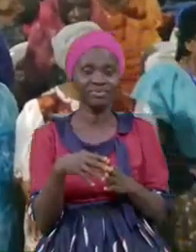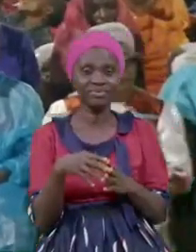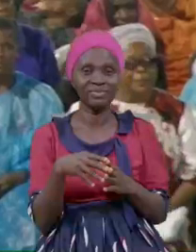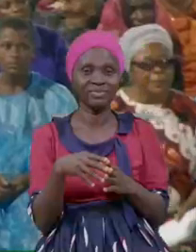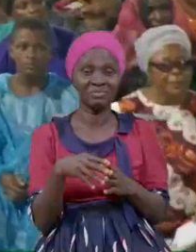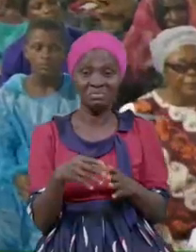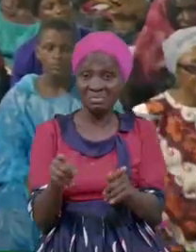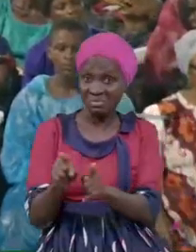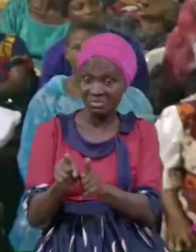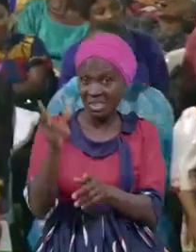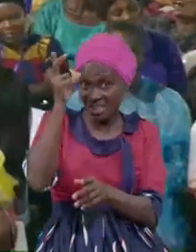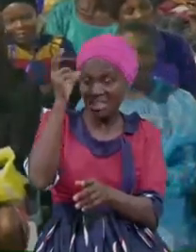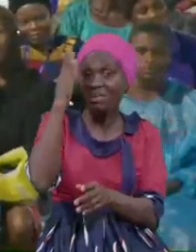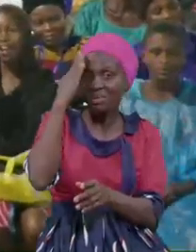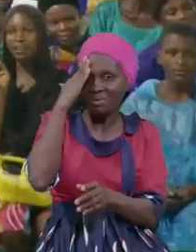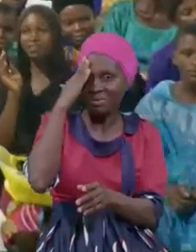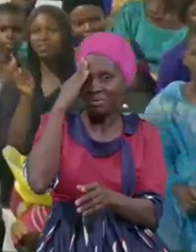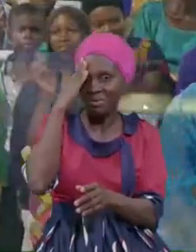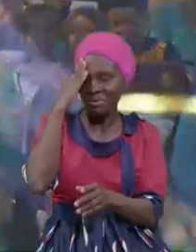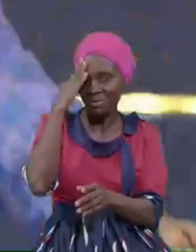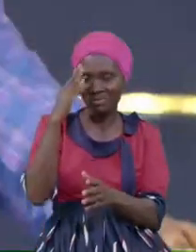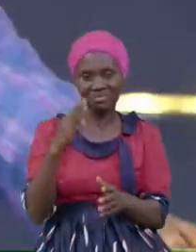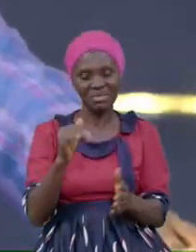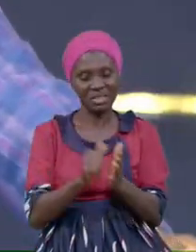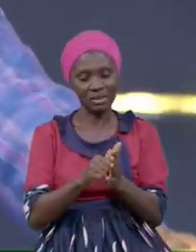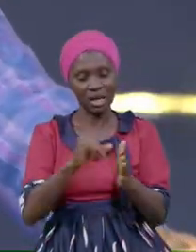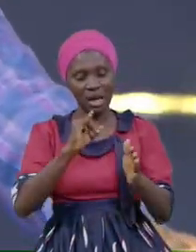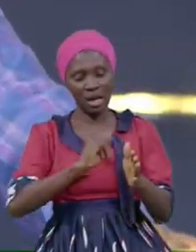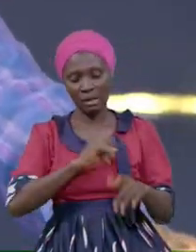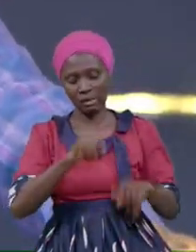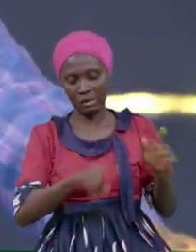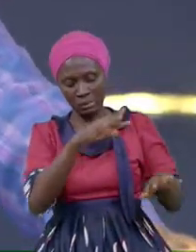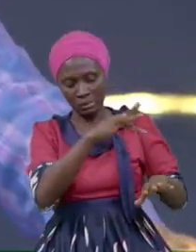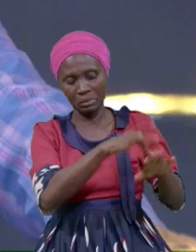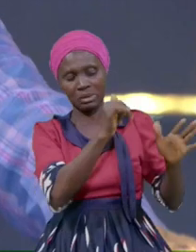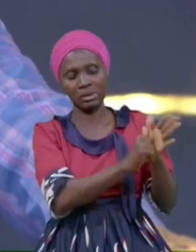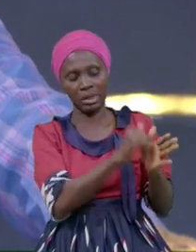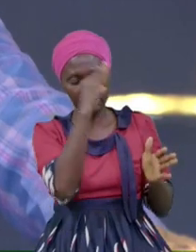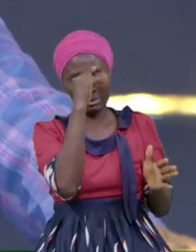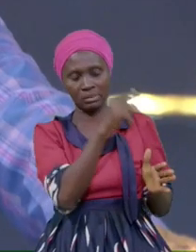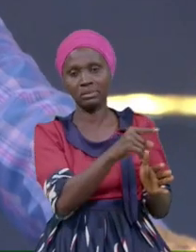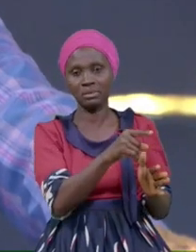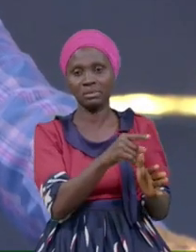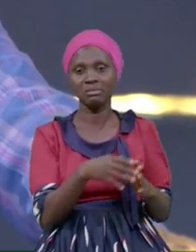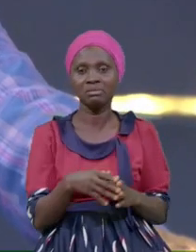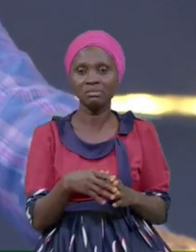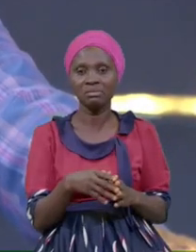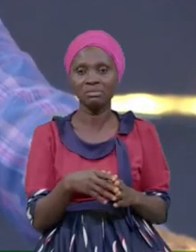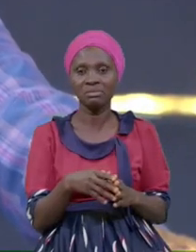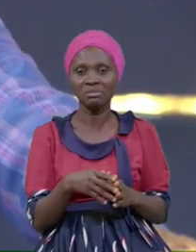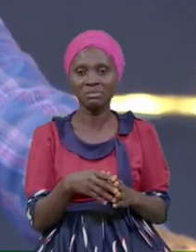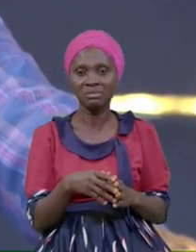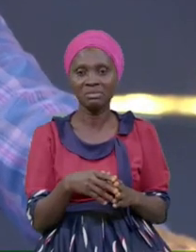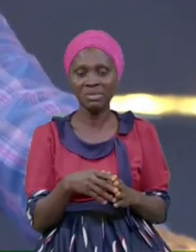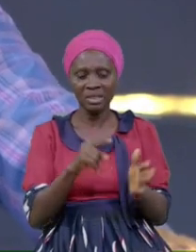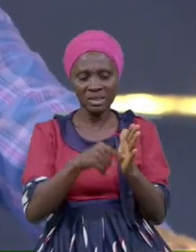Même Satan saura que je ne peux plus toucher ça. Il met la main dans la bouche. Il se mord. Oh,